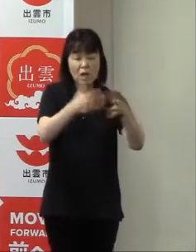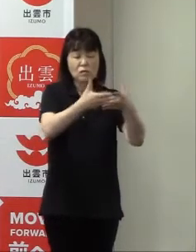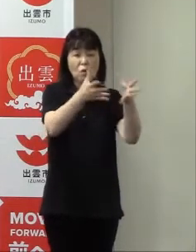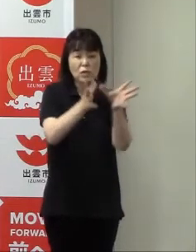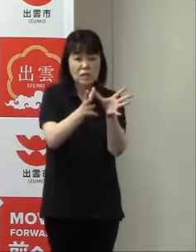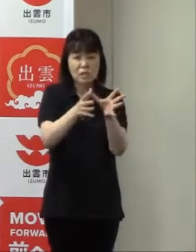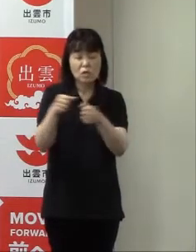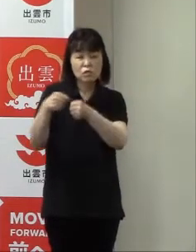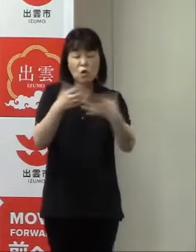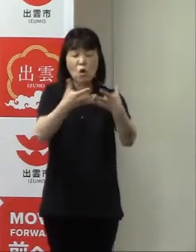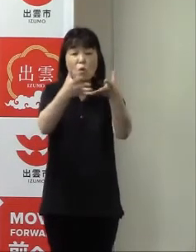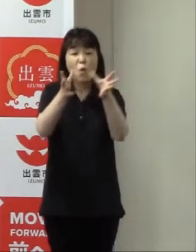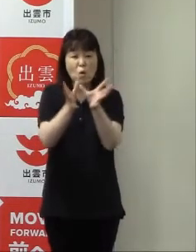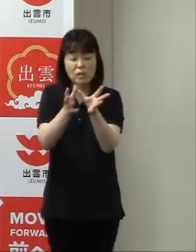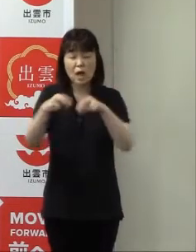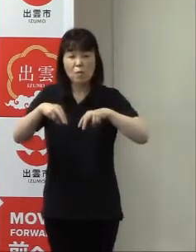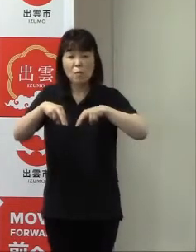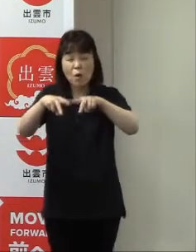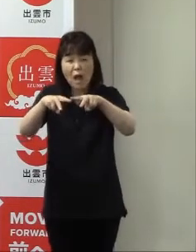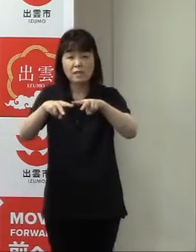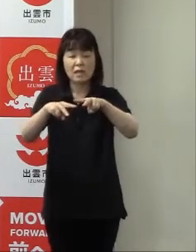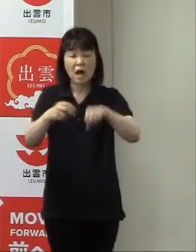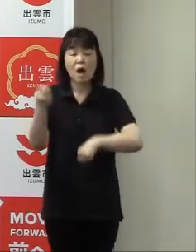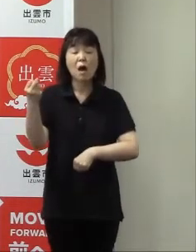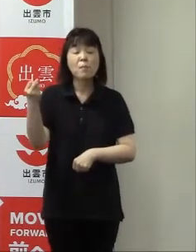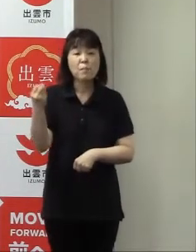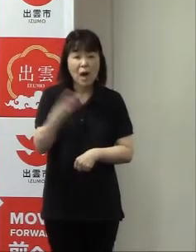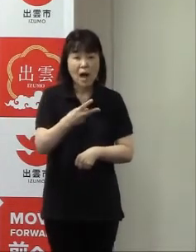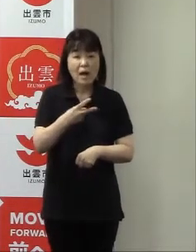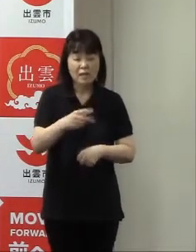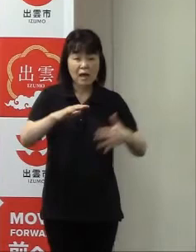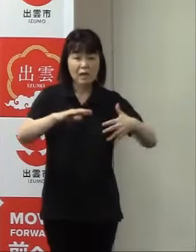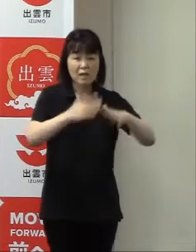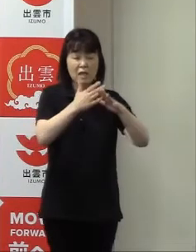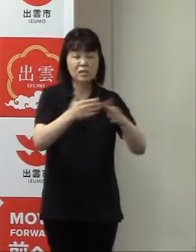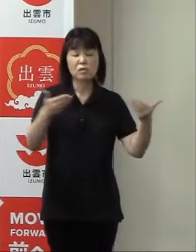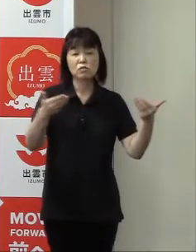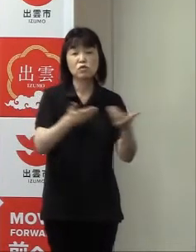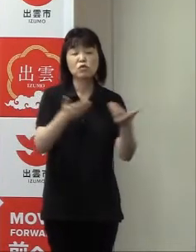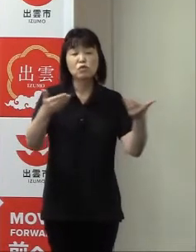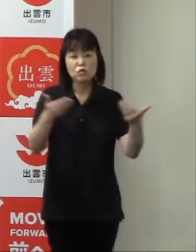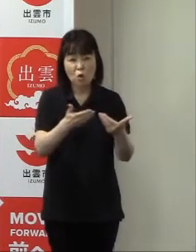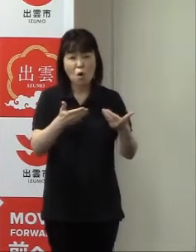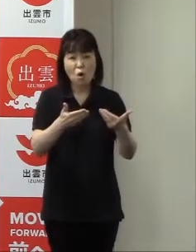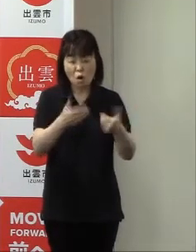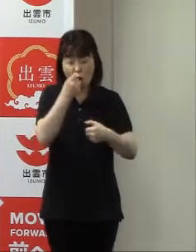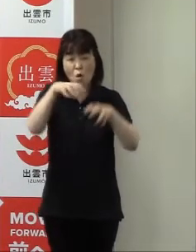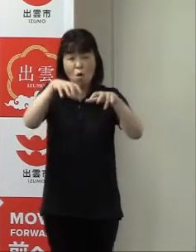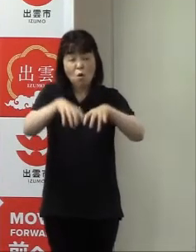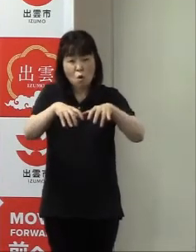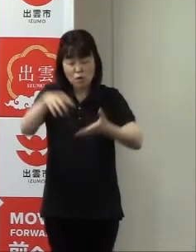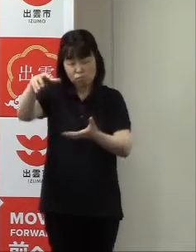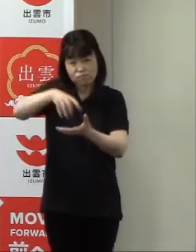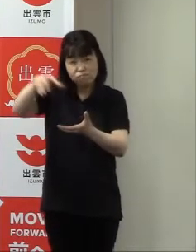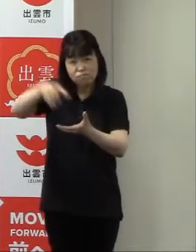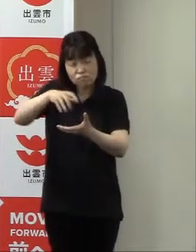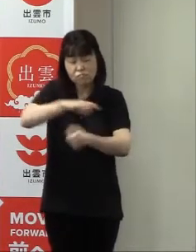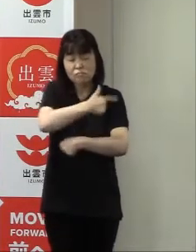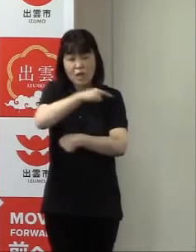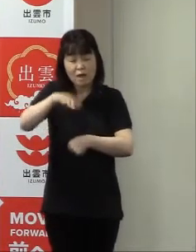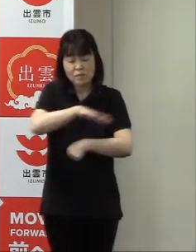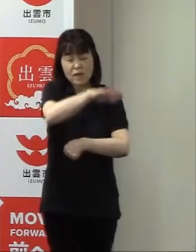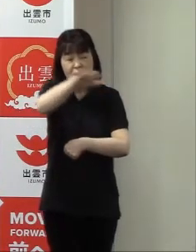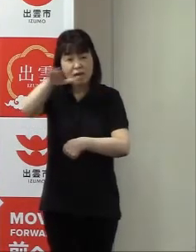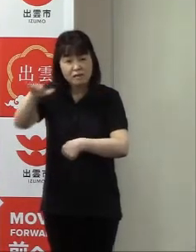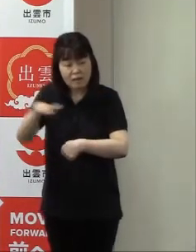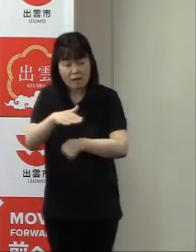め、建設業や収集運搬業の皆様に応急対応、復旧作業、生活支援に